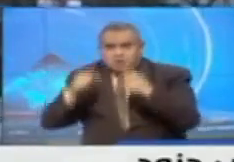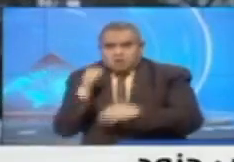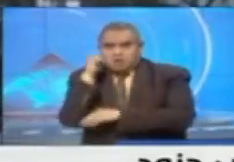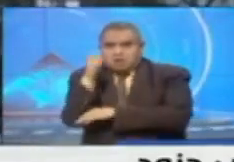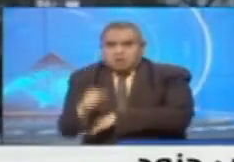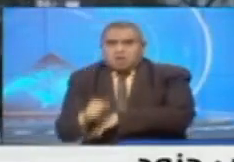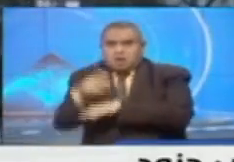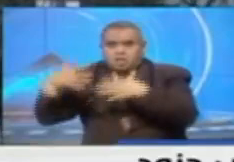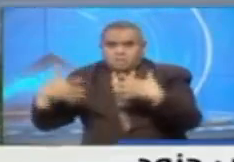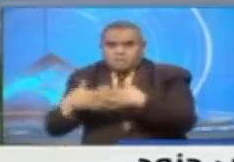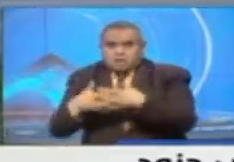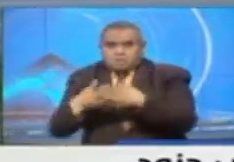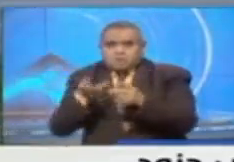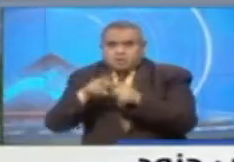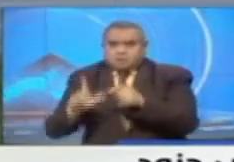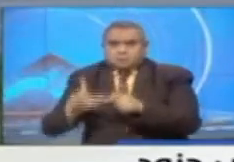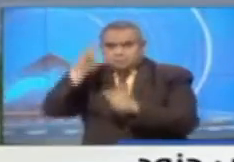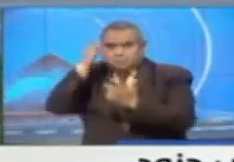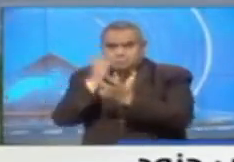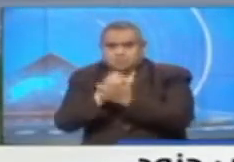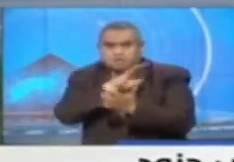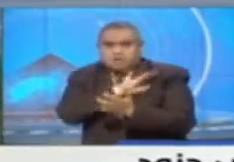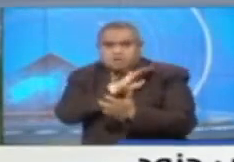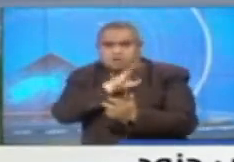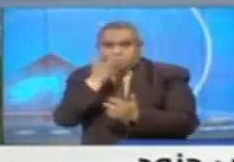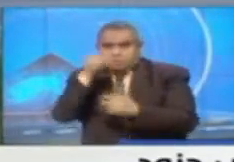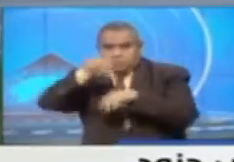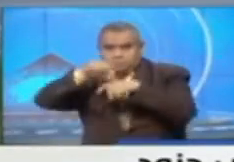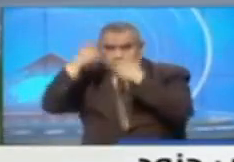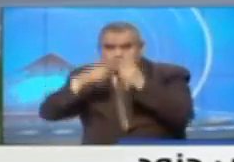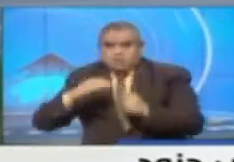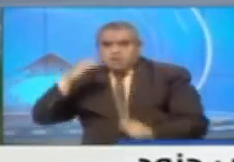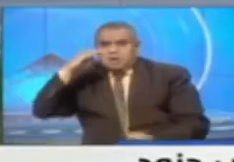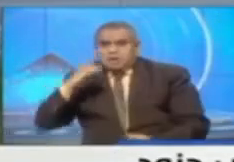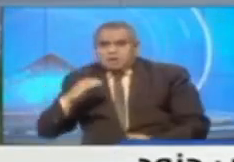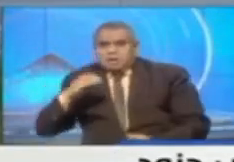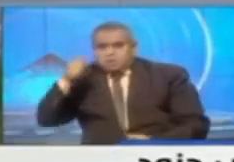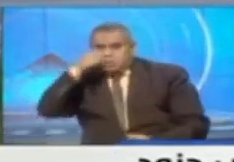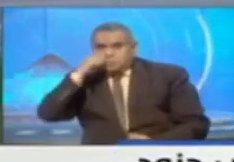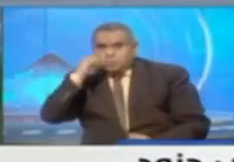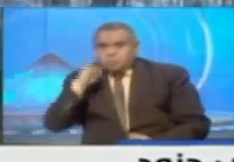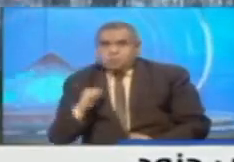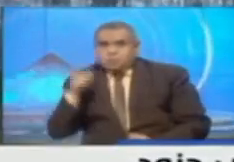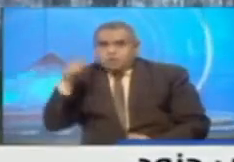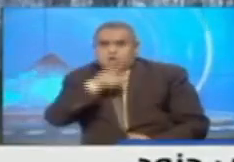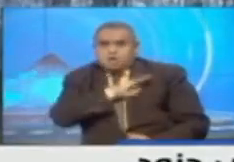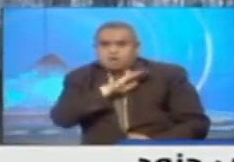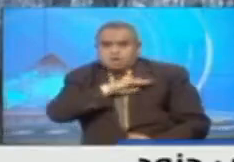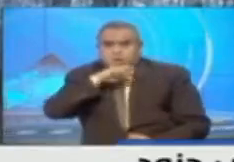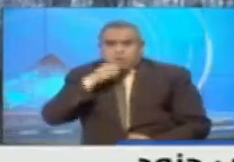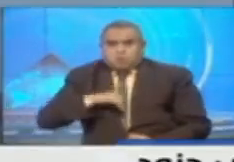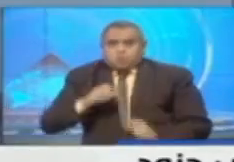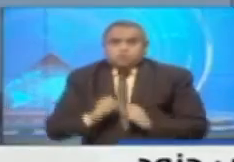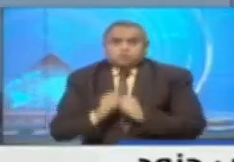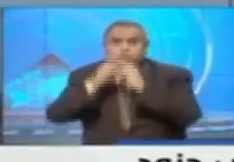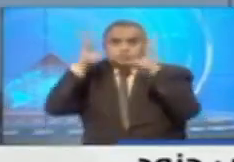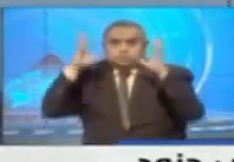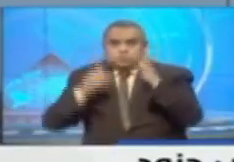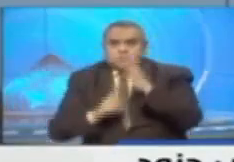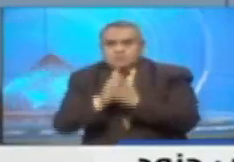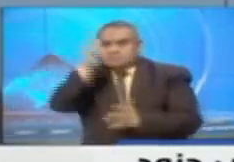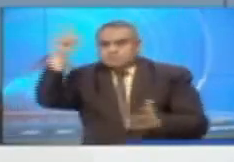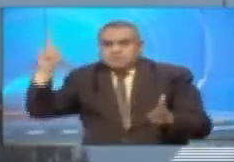يأتي ذلك بينما أعلن الحاكم العسكري لإقليم زابوروجيا بجنوب أوكرانيا أن القوات الروسية شن صباح اليوم هجوما